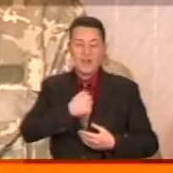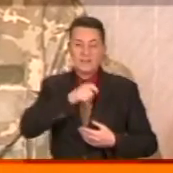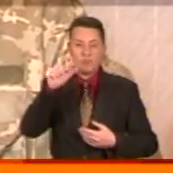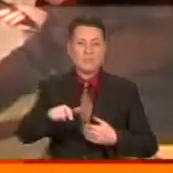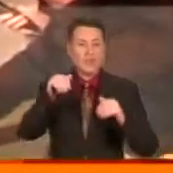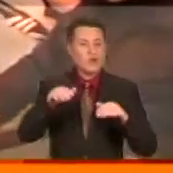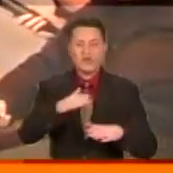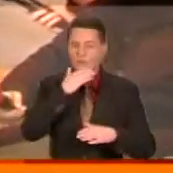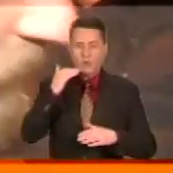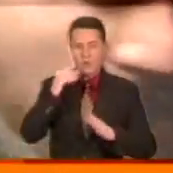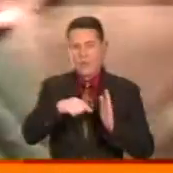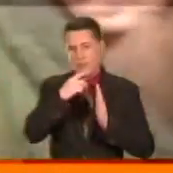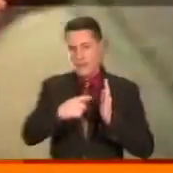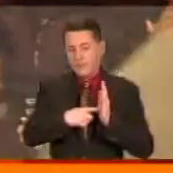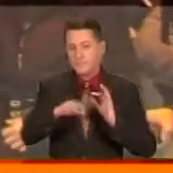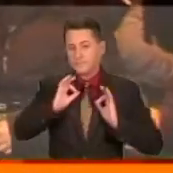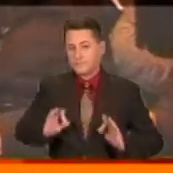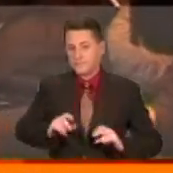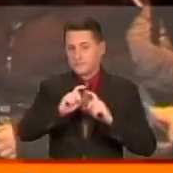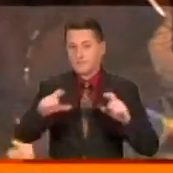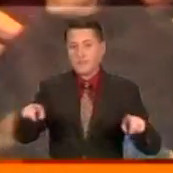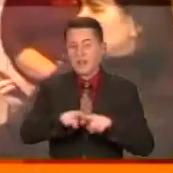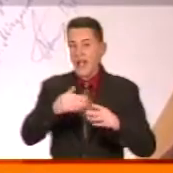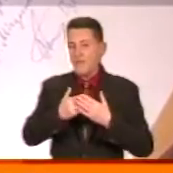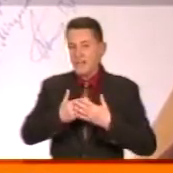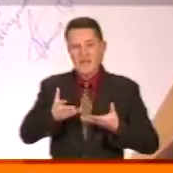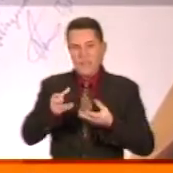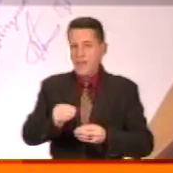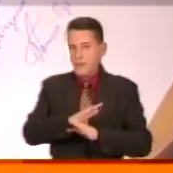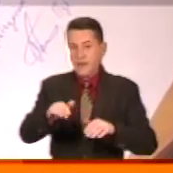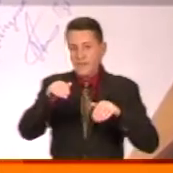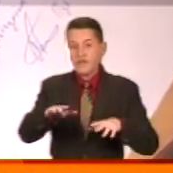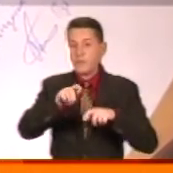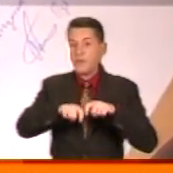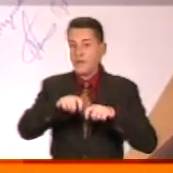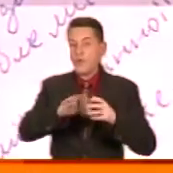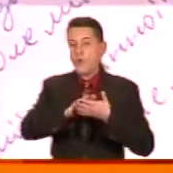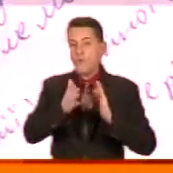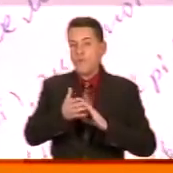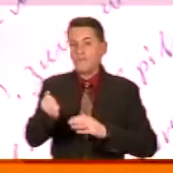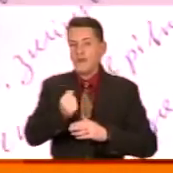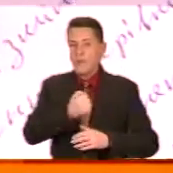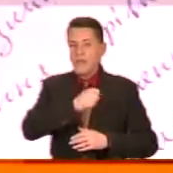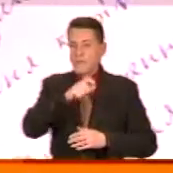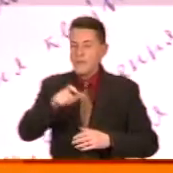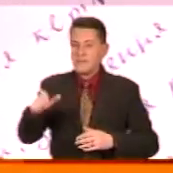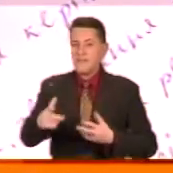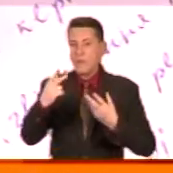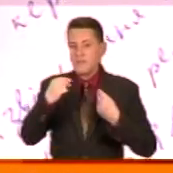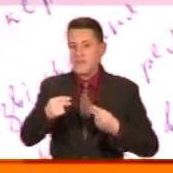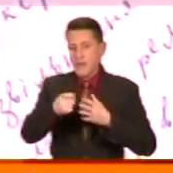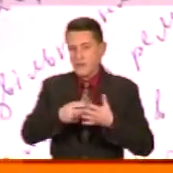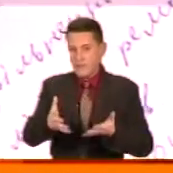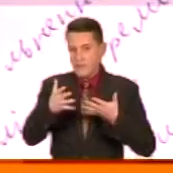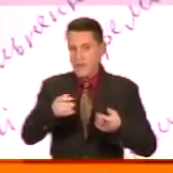многі проблеми. Та прокуратуру така версія не переконала. Вирішують таки перевірити умови тримання бійців та обіцяють з'ясувати з